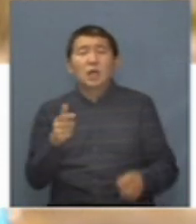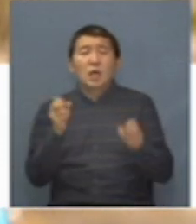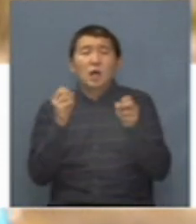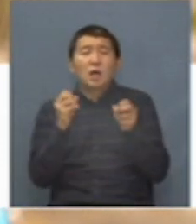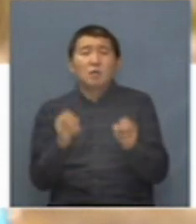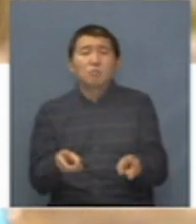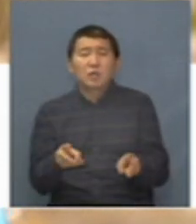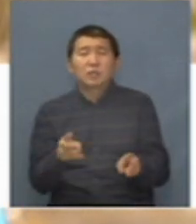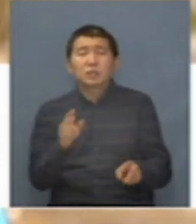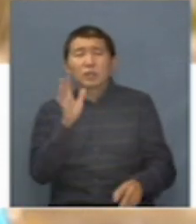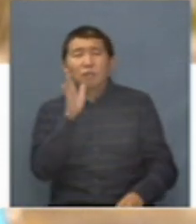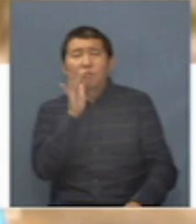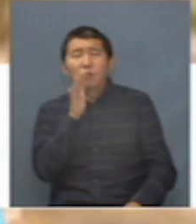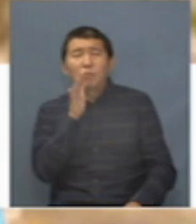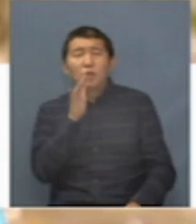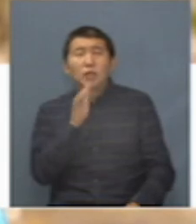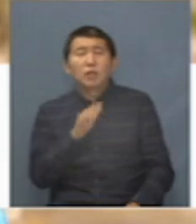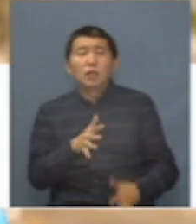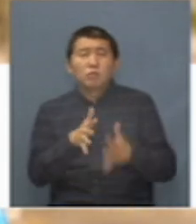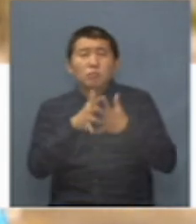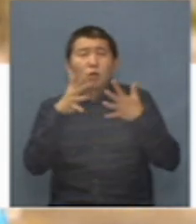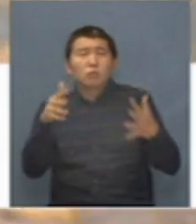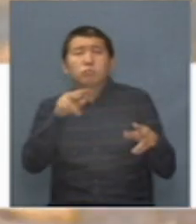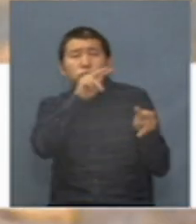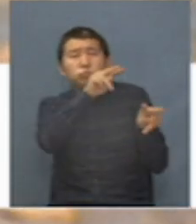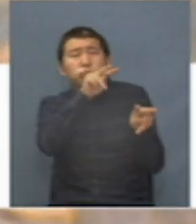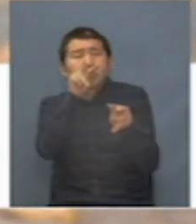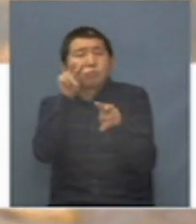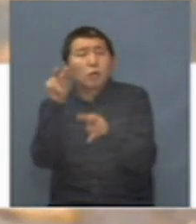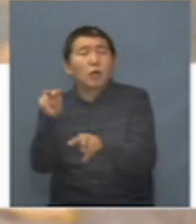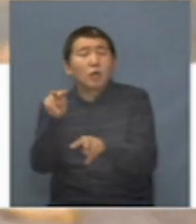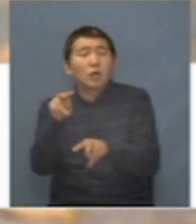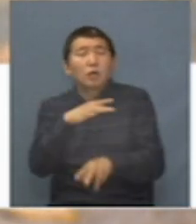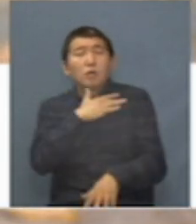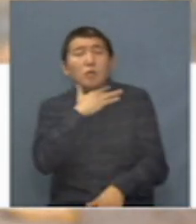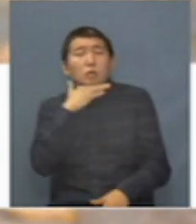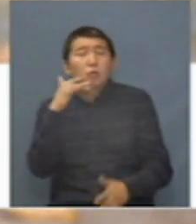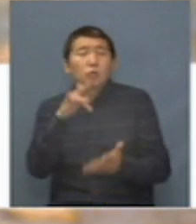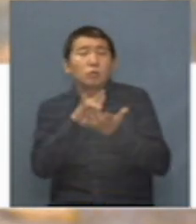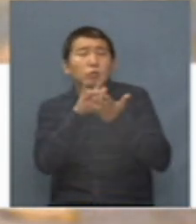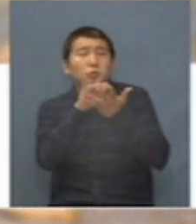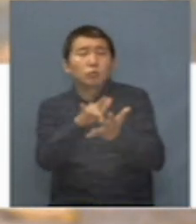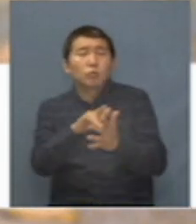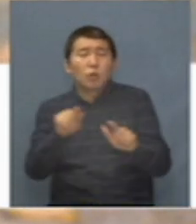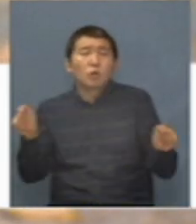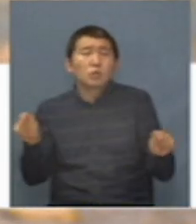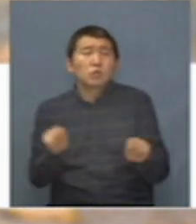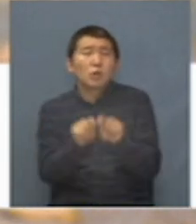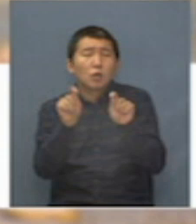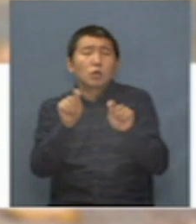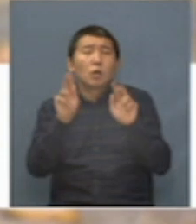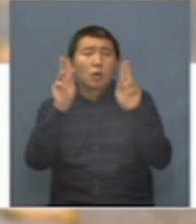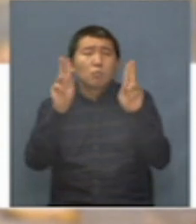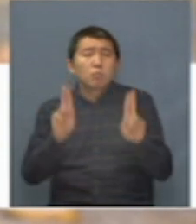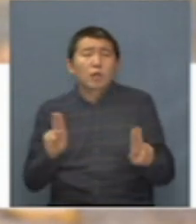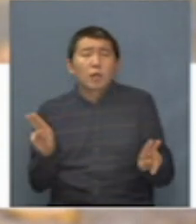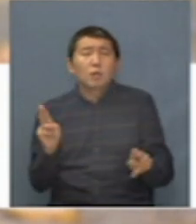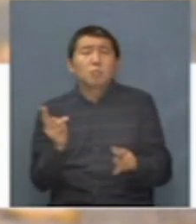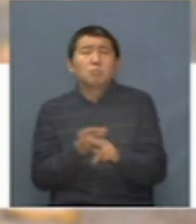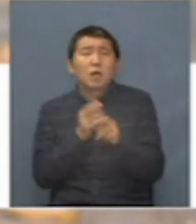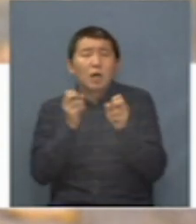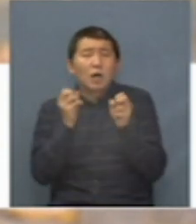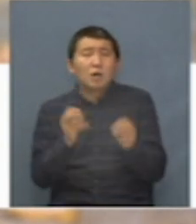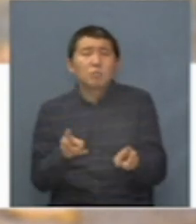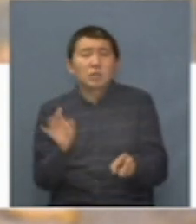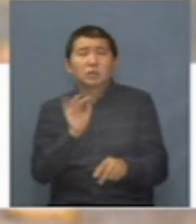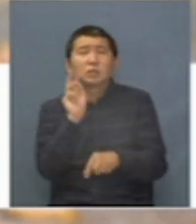ведется большой мониторинг и профилактическая работа. Однако многие туристы нарушают меры безопасности и посещают опасные